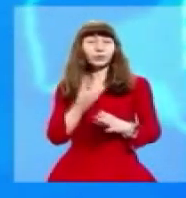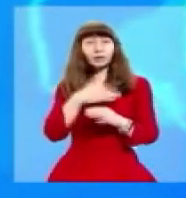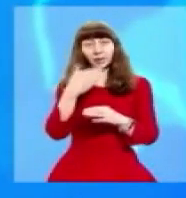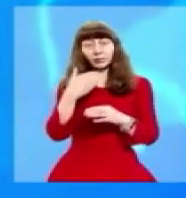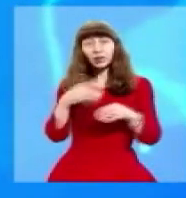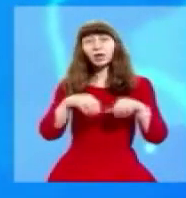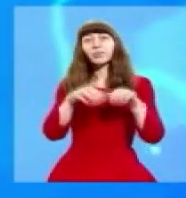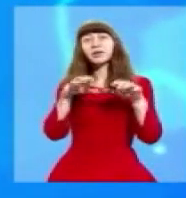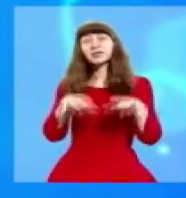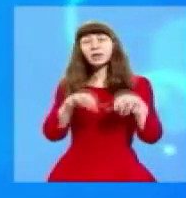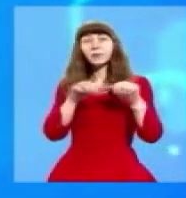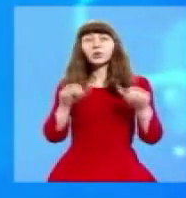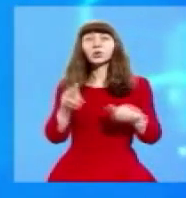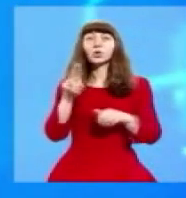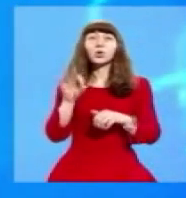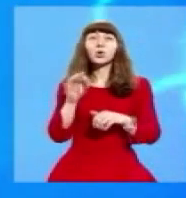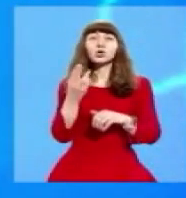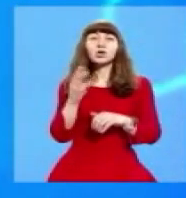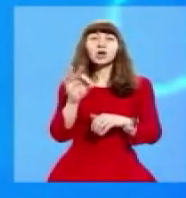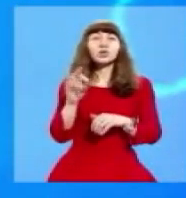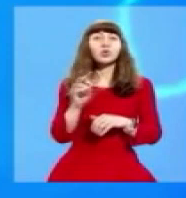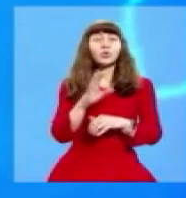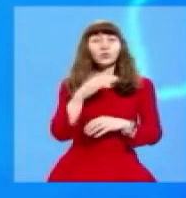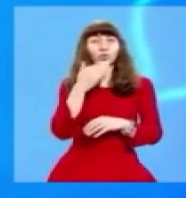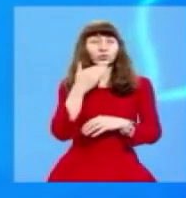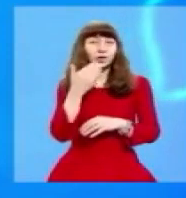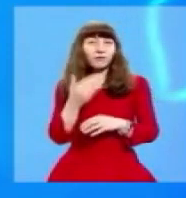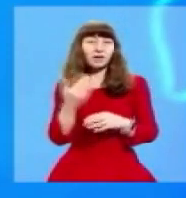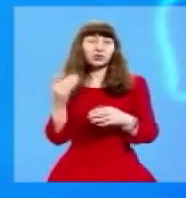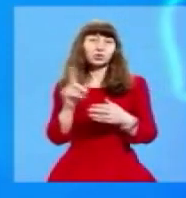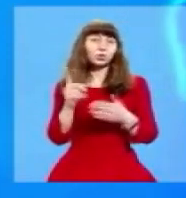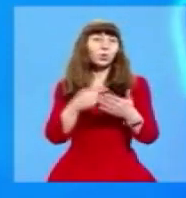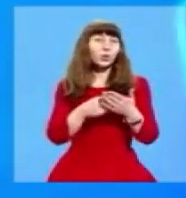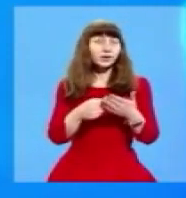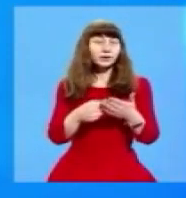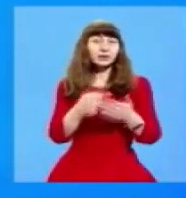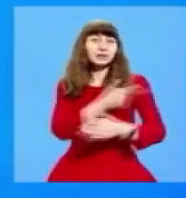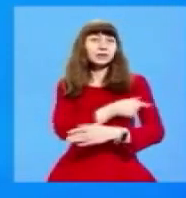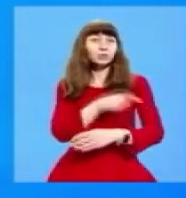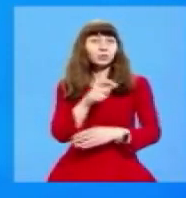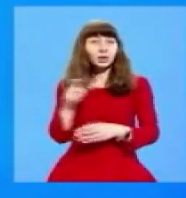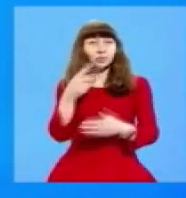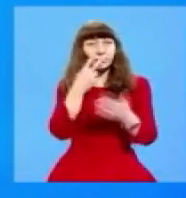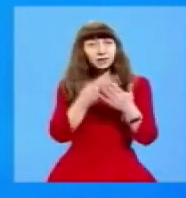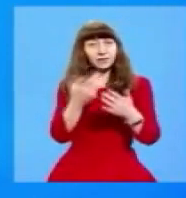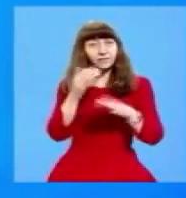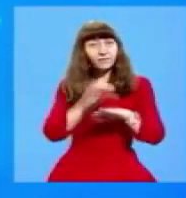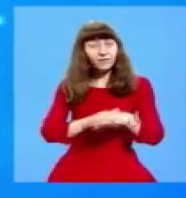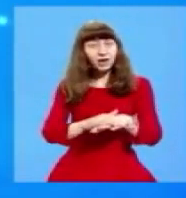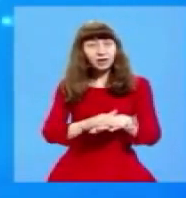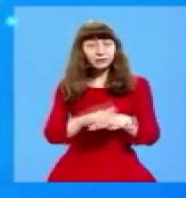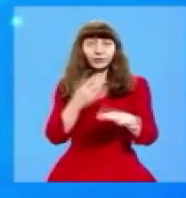парламента Ирлан Кошанов. В своем выступлении спикер Мажилиса Ирлан Кошанов отметил, что депутатам были представлены факты,